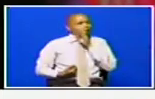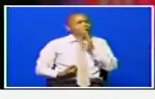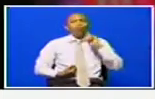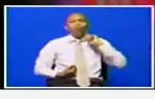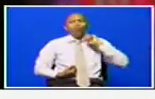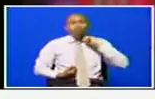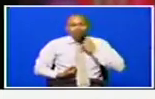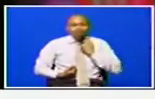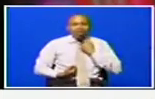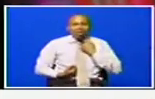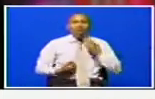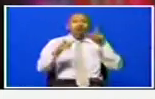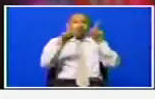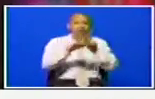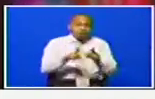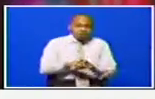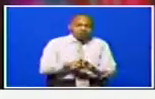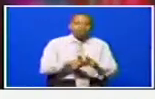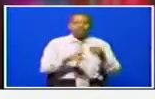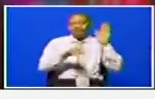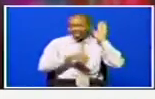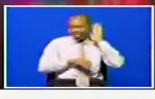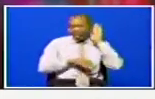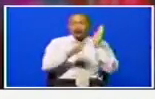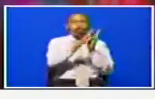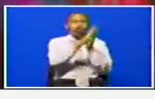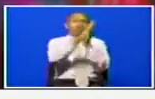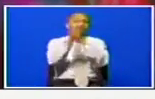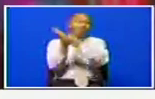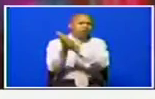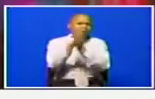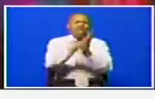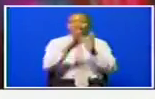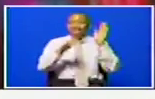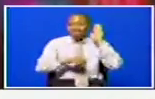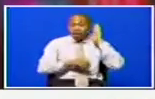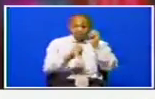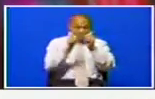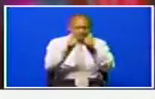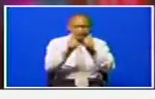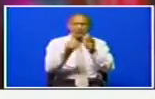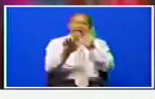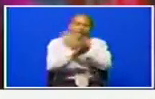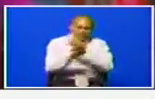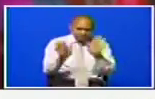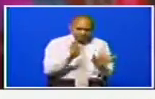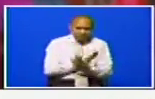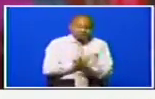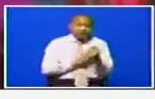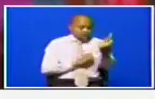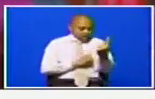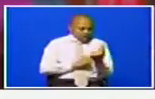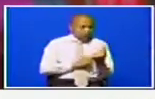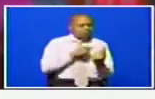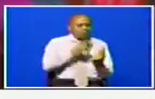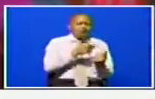kusikia. Na katika hali kama hii, kama unataka kusikia ujumbe ambao unakufurahisha, mtu yeyote wewe hutamwona kama mdakuzi, wewe